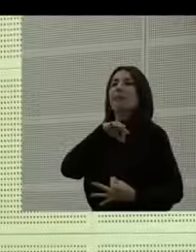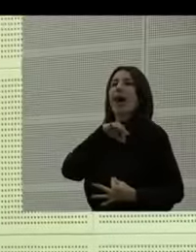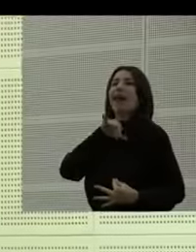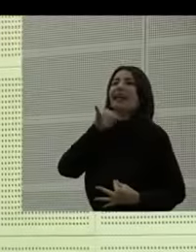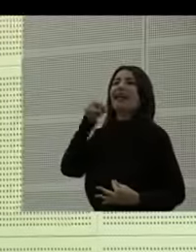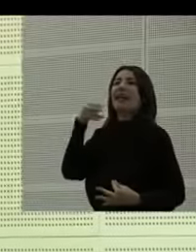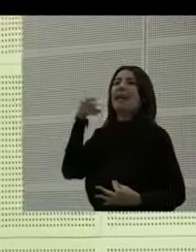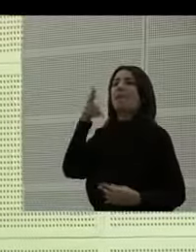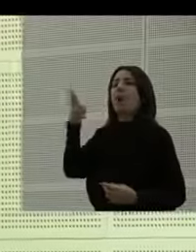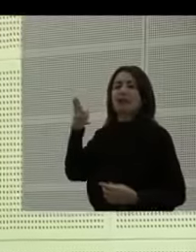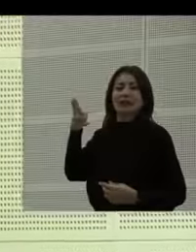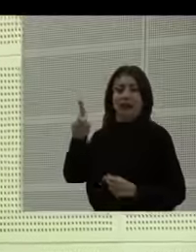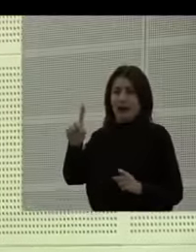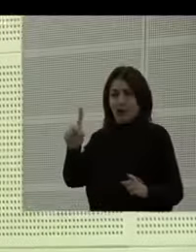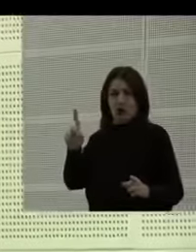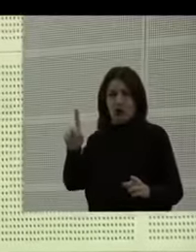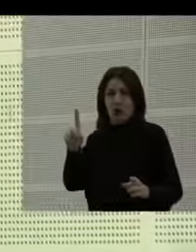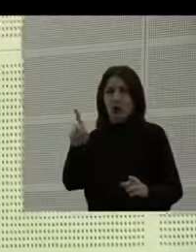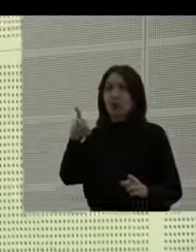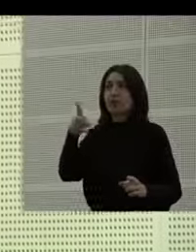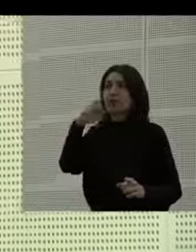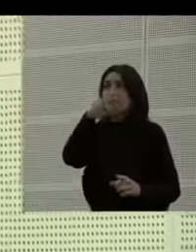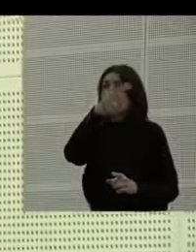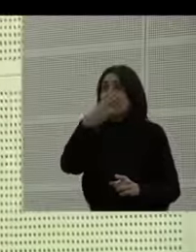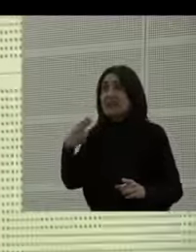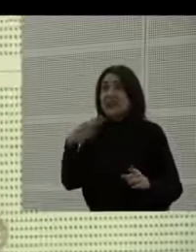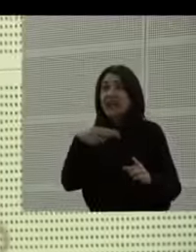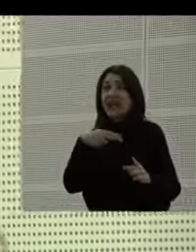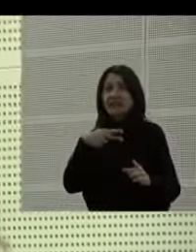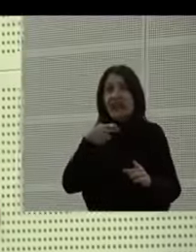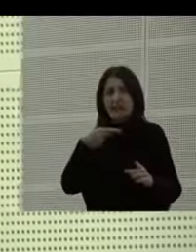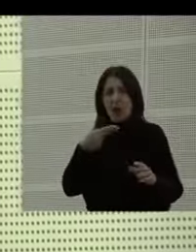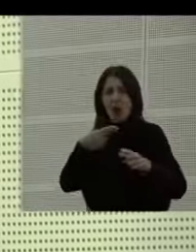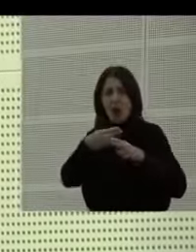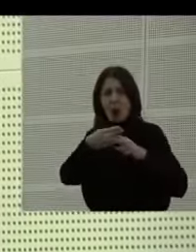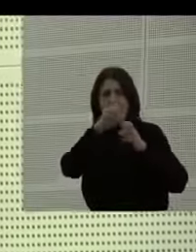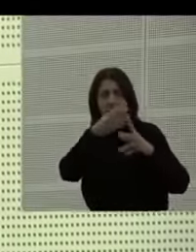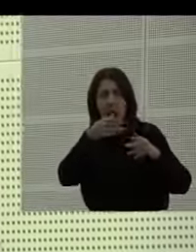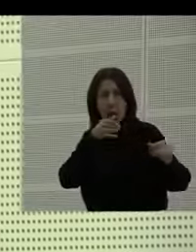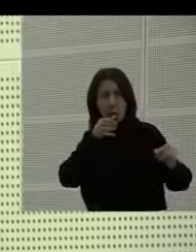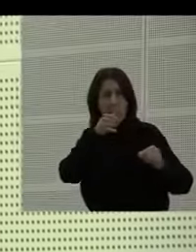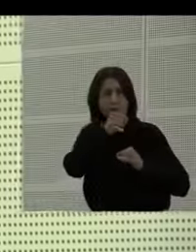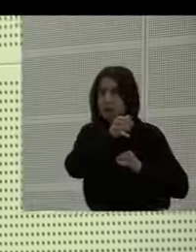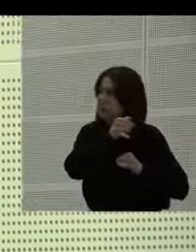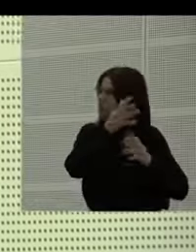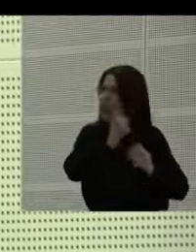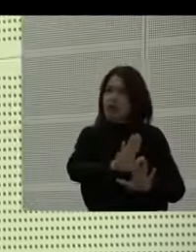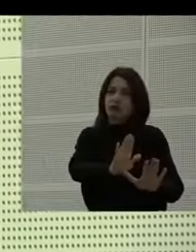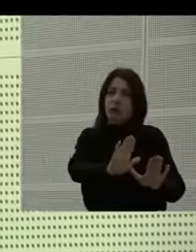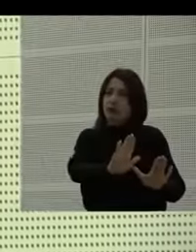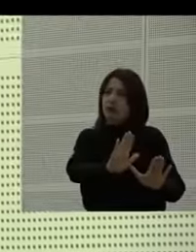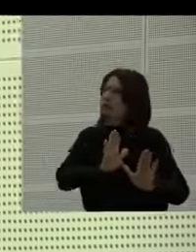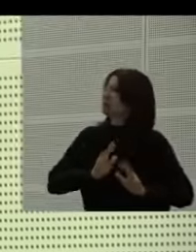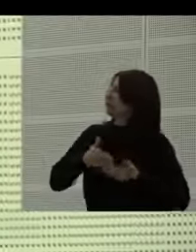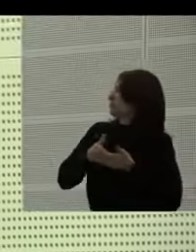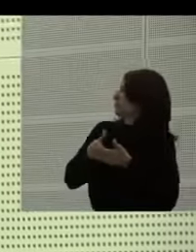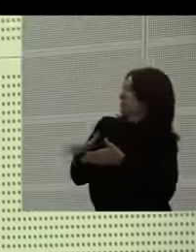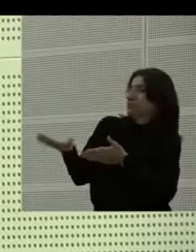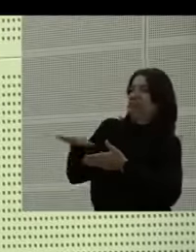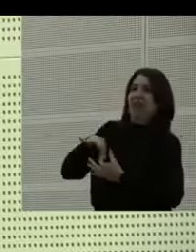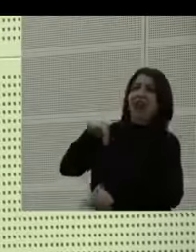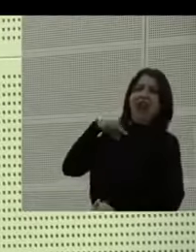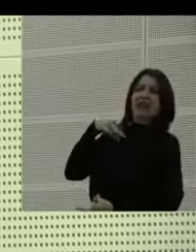La sirenetta, che continua ad amare questo principe, preferisce non ucciderlo e rinunciare alla sua anima immortale. In